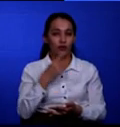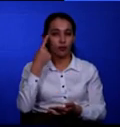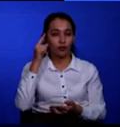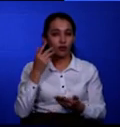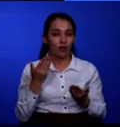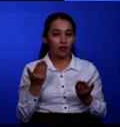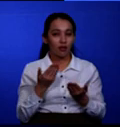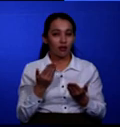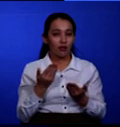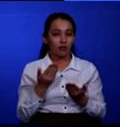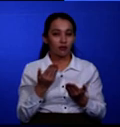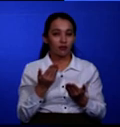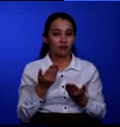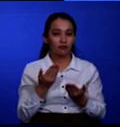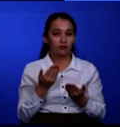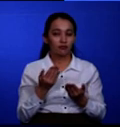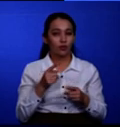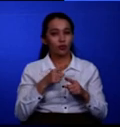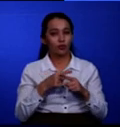amalni bajaramiz?